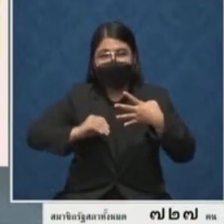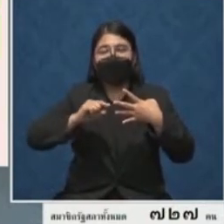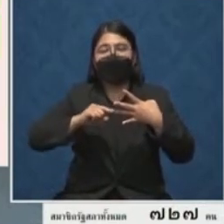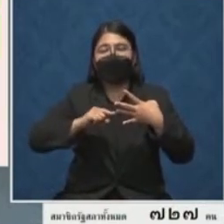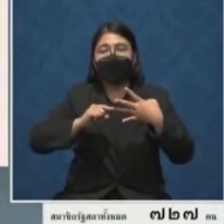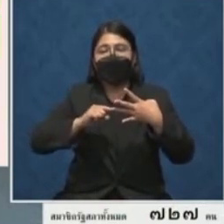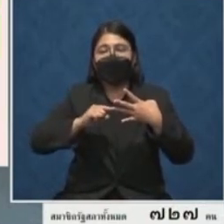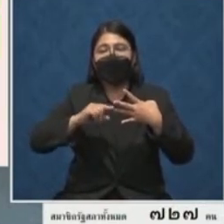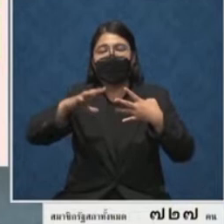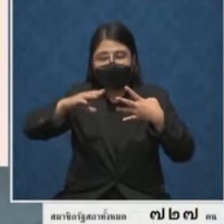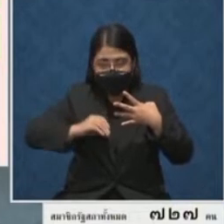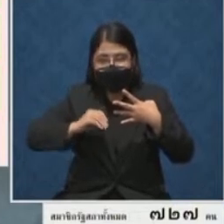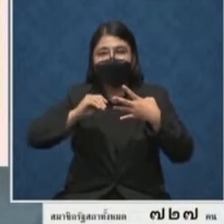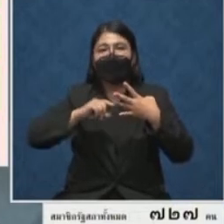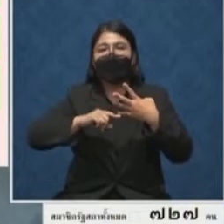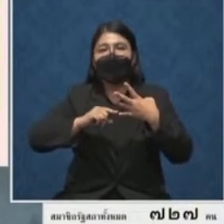และ4รับหลักการครับ